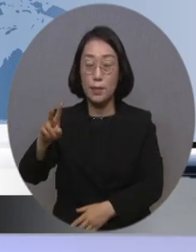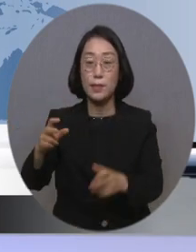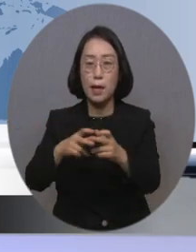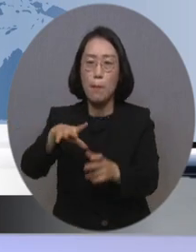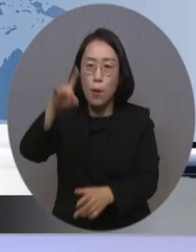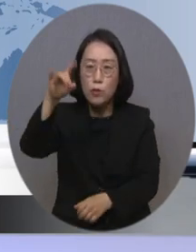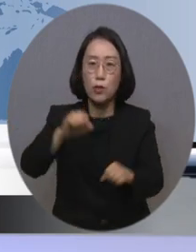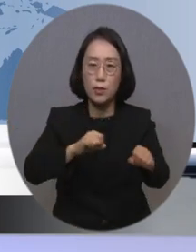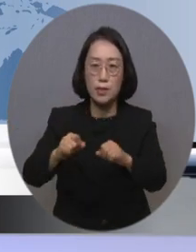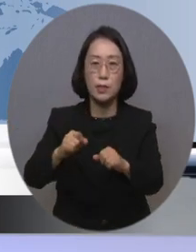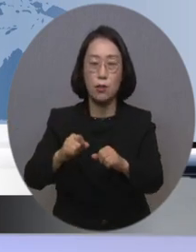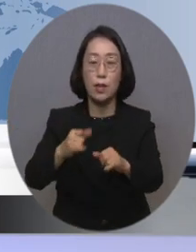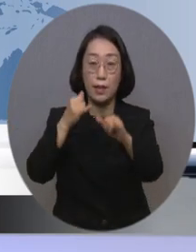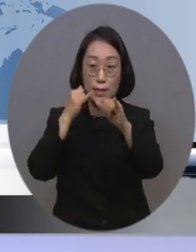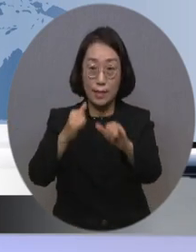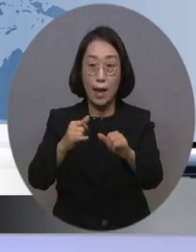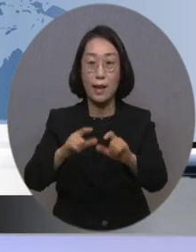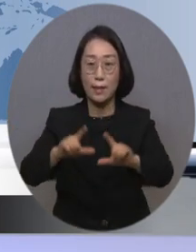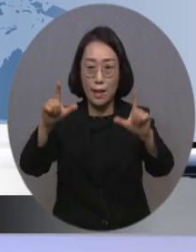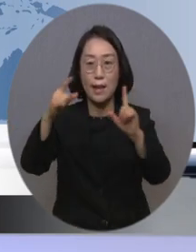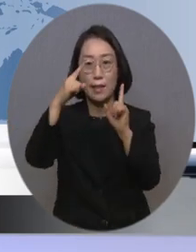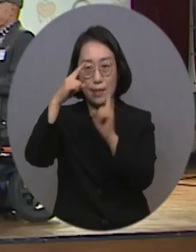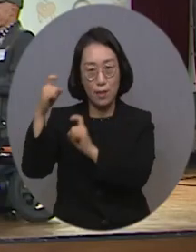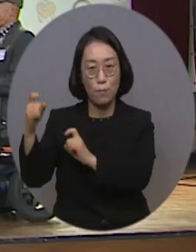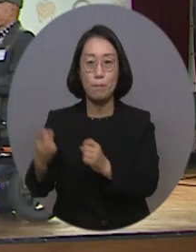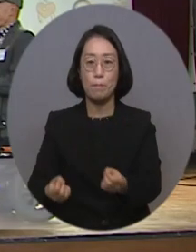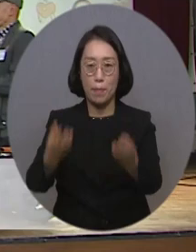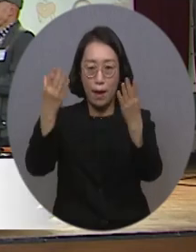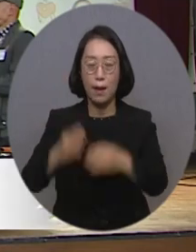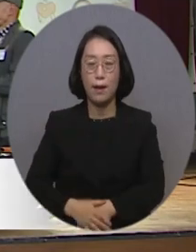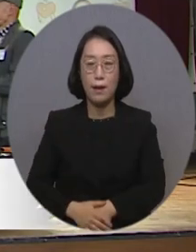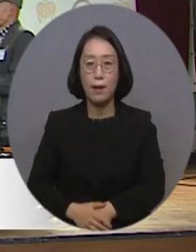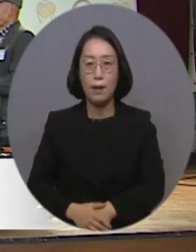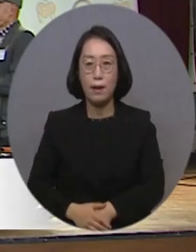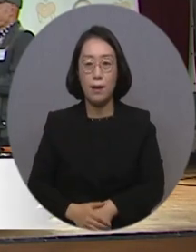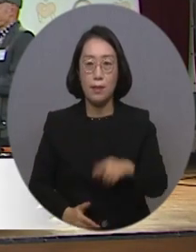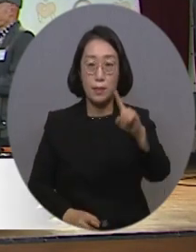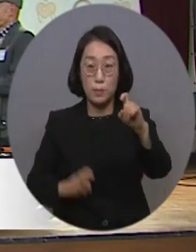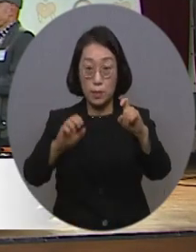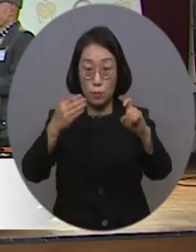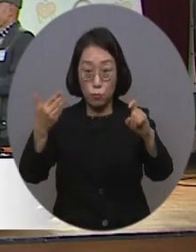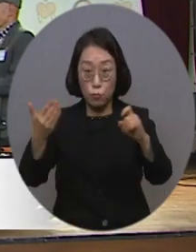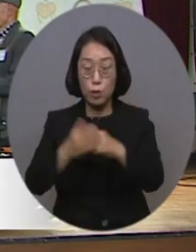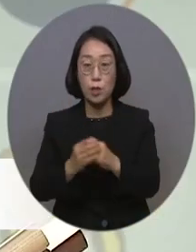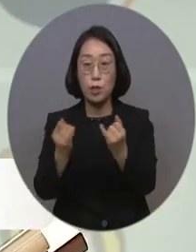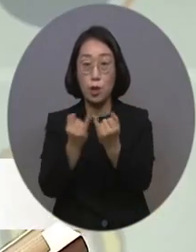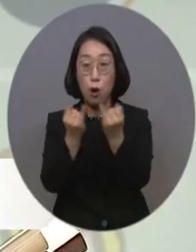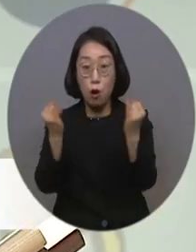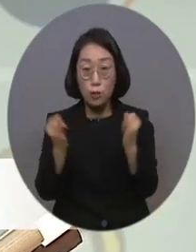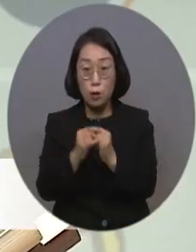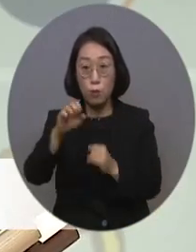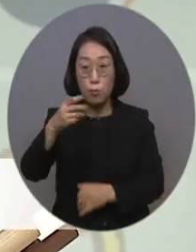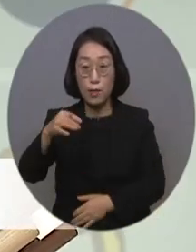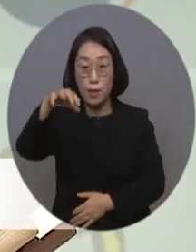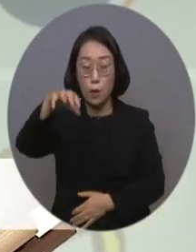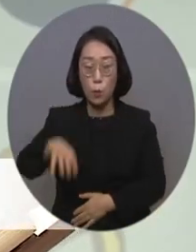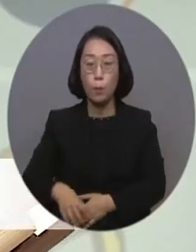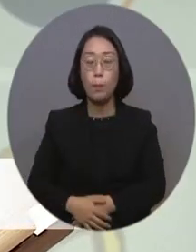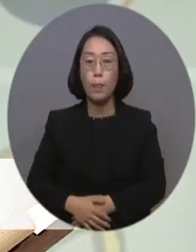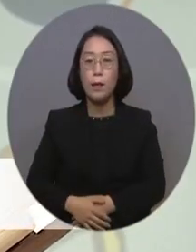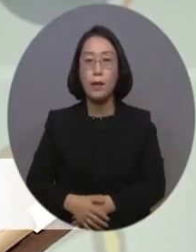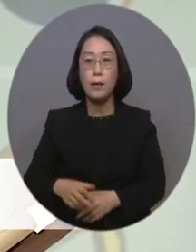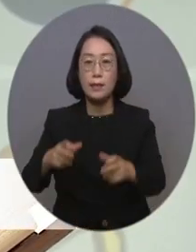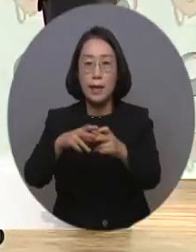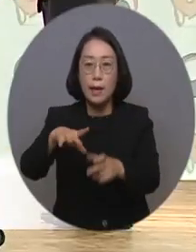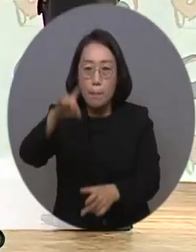먼저 실천상 시상식이 열렸습니다. 지난달 29일 서울 여성플라자에서 2022 장애인